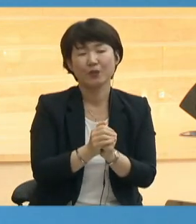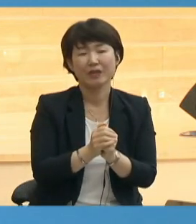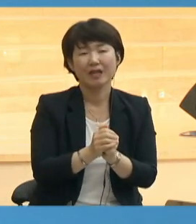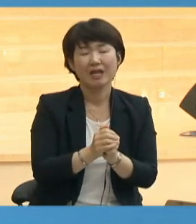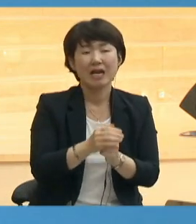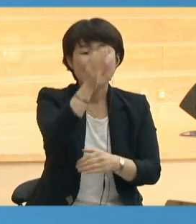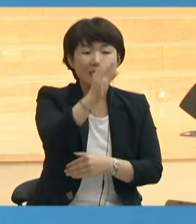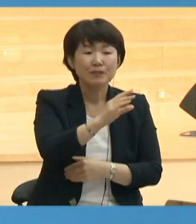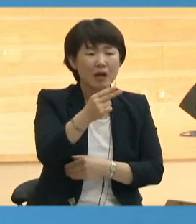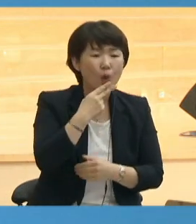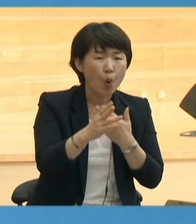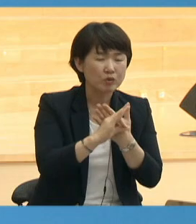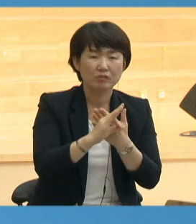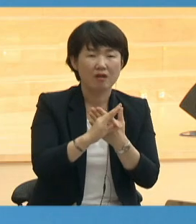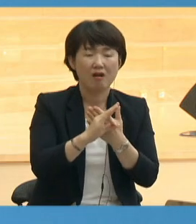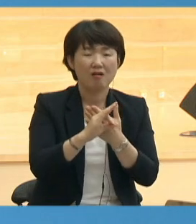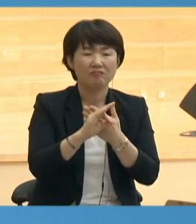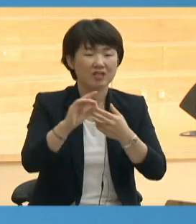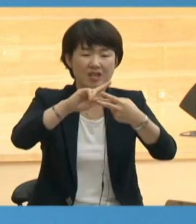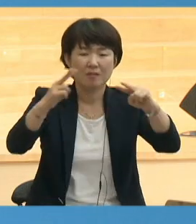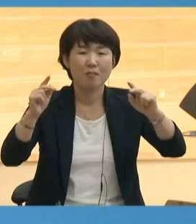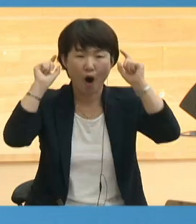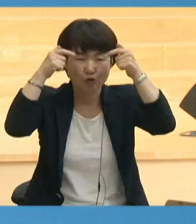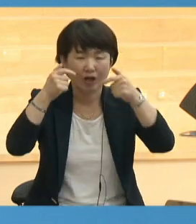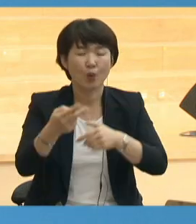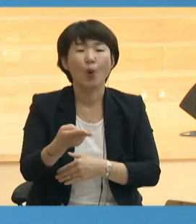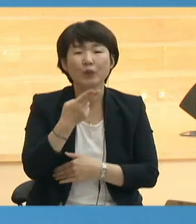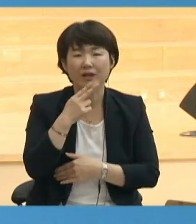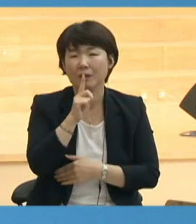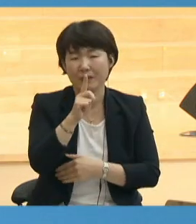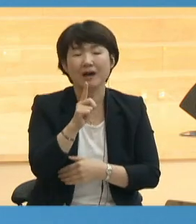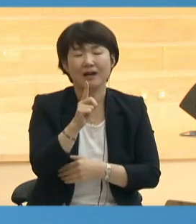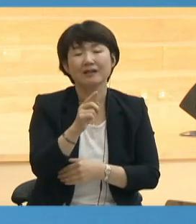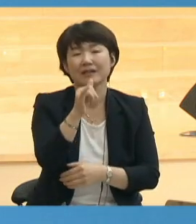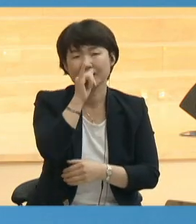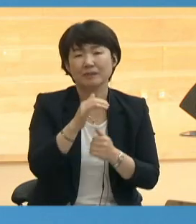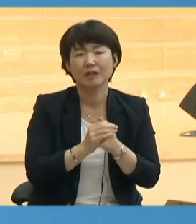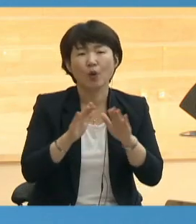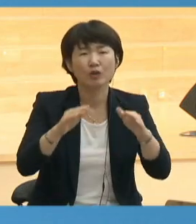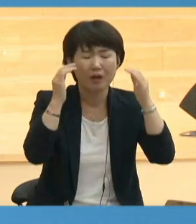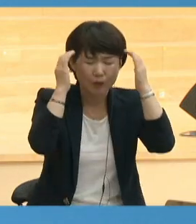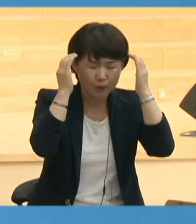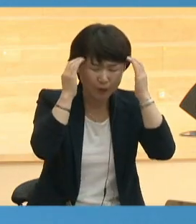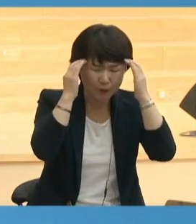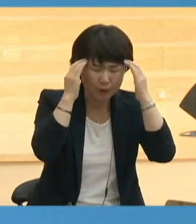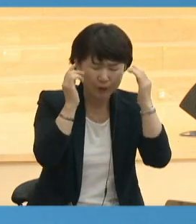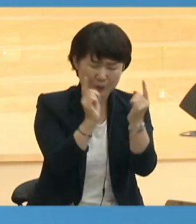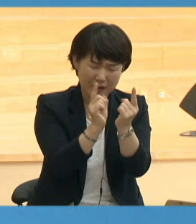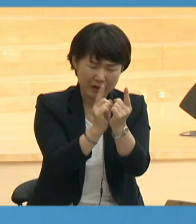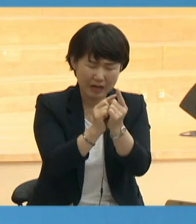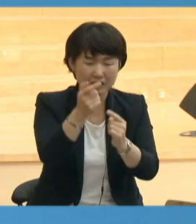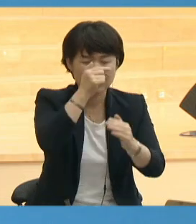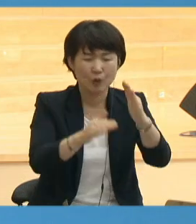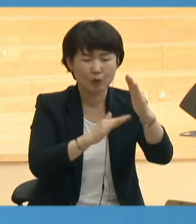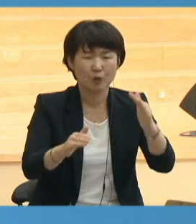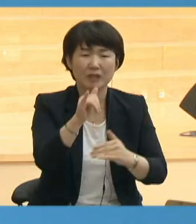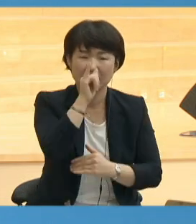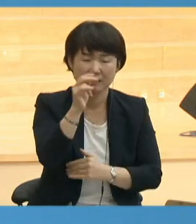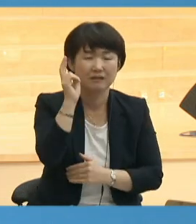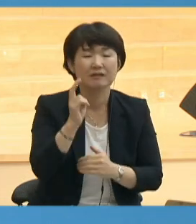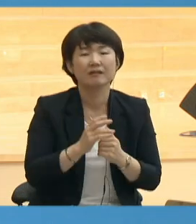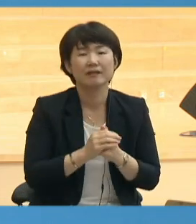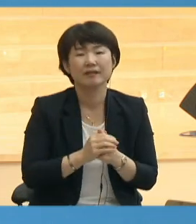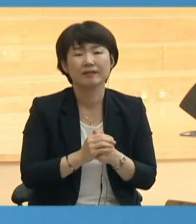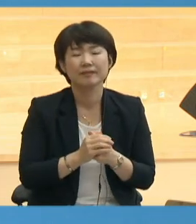들어보셨죠 나요 십자가 없이는 면류관 또 없다 라는 말이 있어요 오늘도 그 고통의 시간들을 보내고 있는 우리 성도들이 계실겁니다